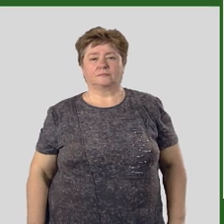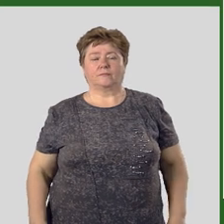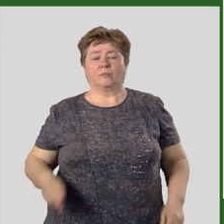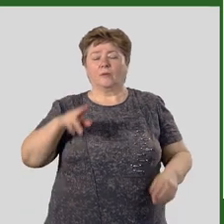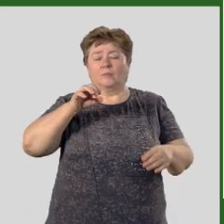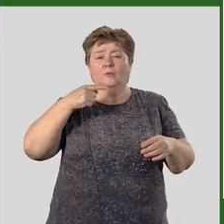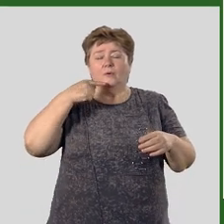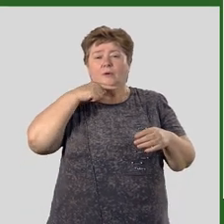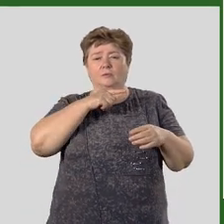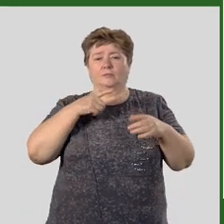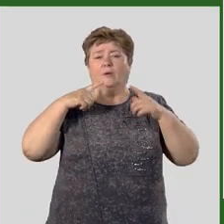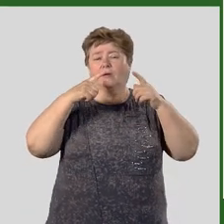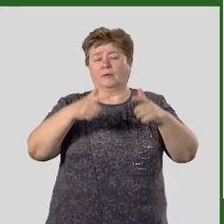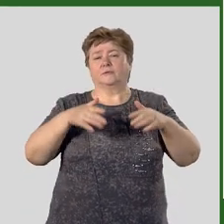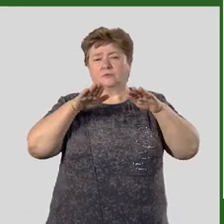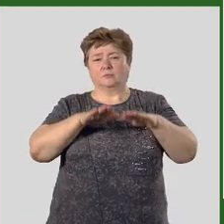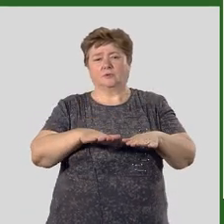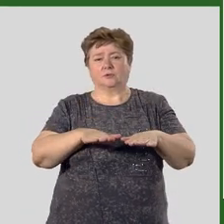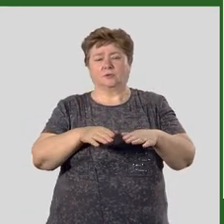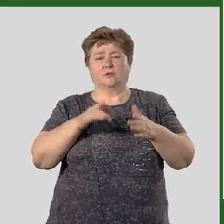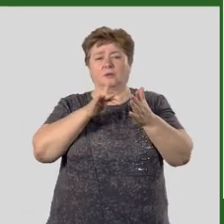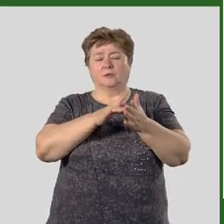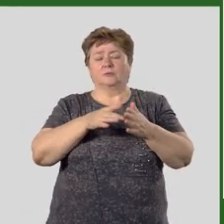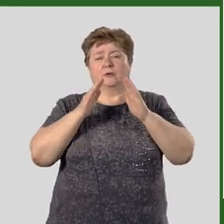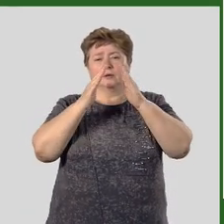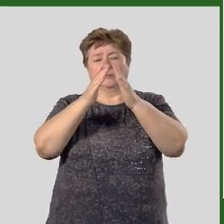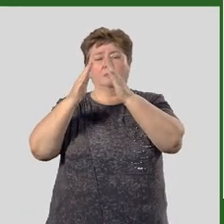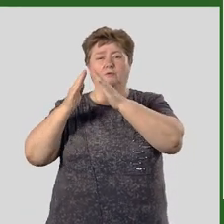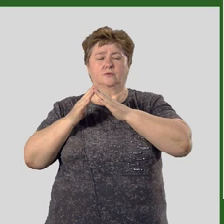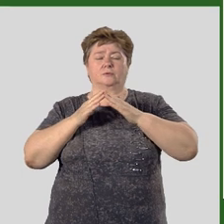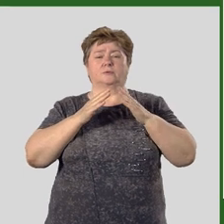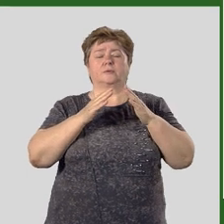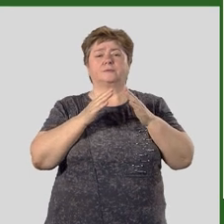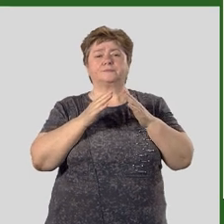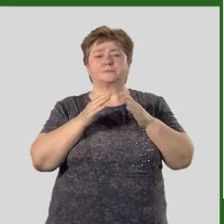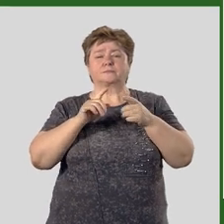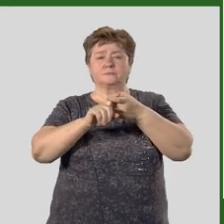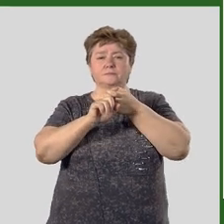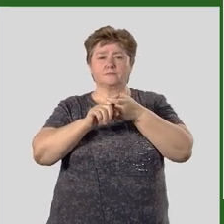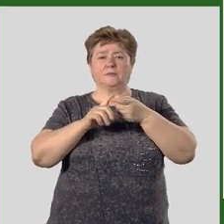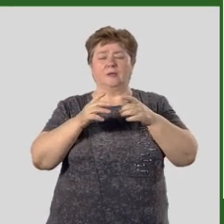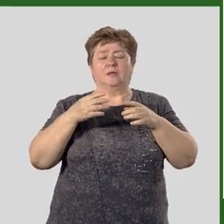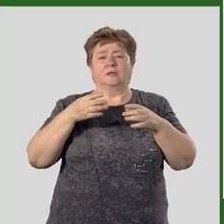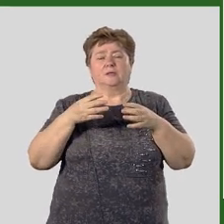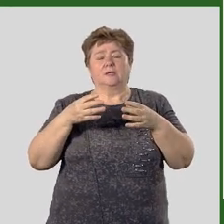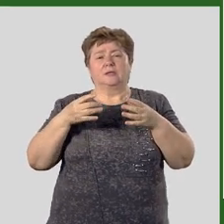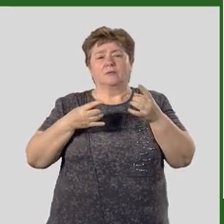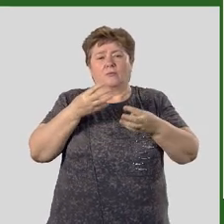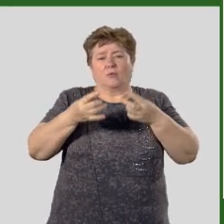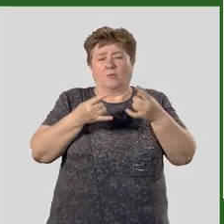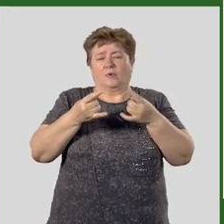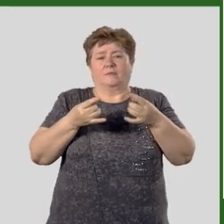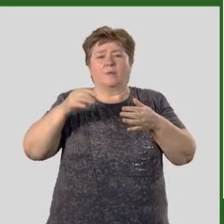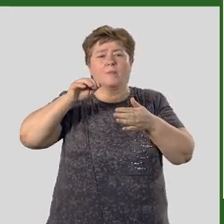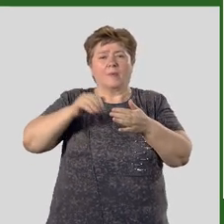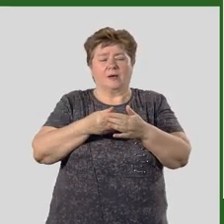По экономико-географическому положению города и поселки городского типа, связанные с сырьевыми и топливными